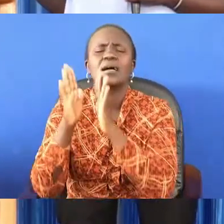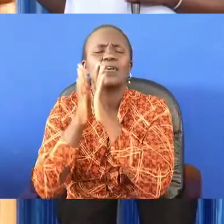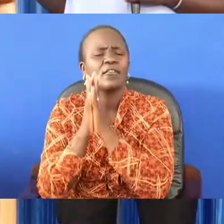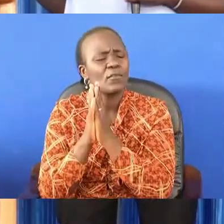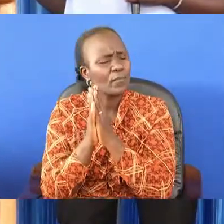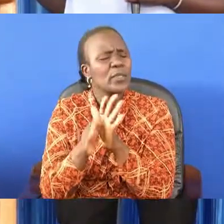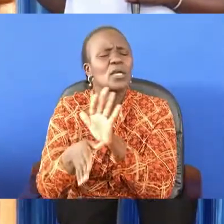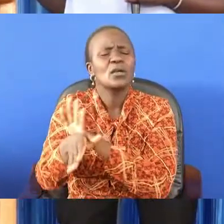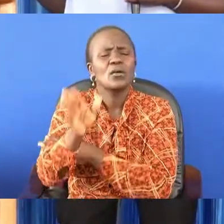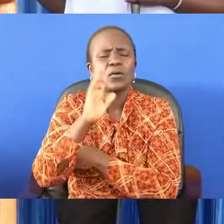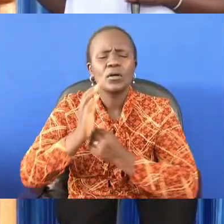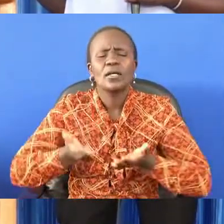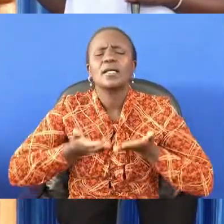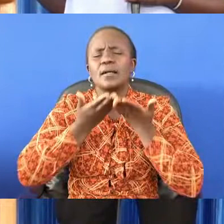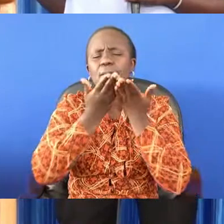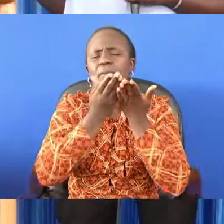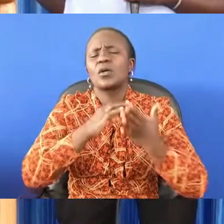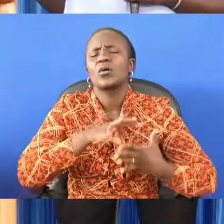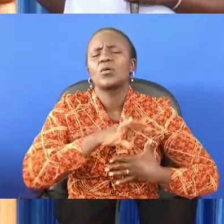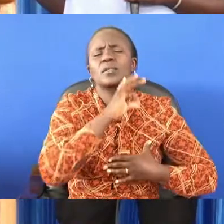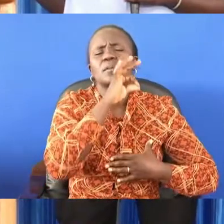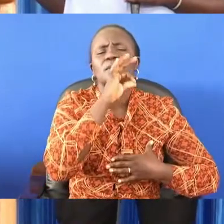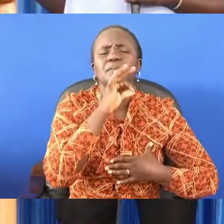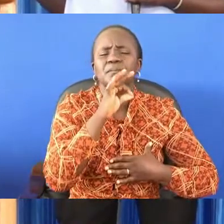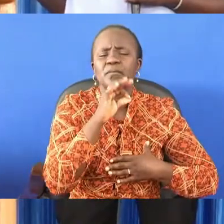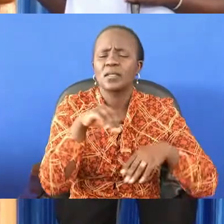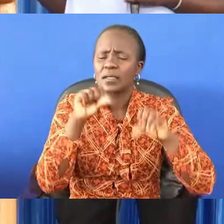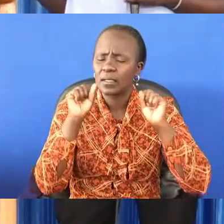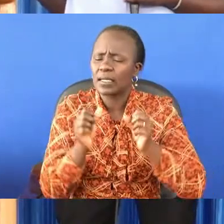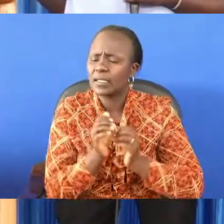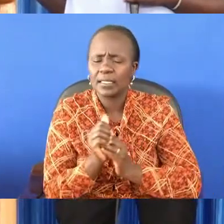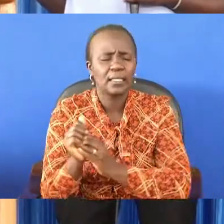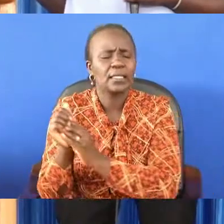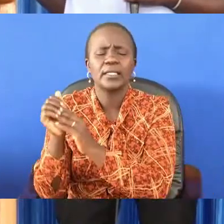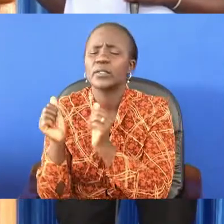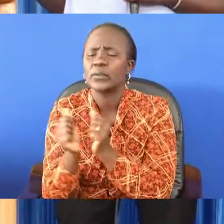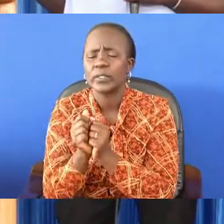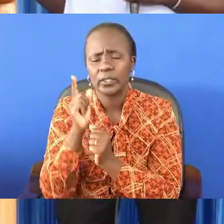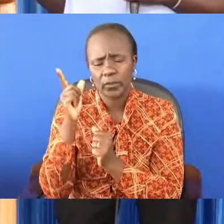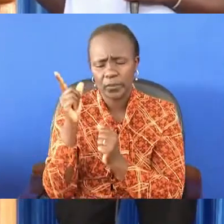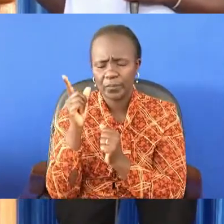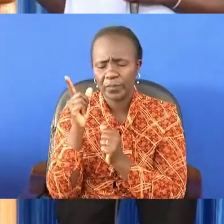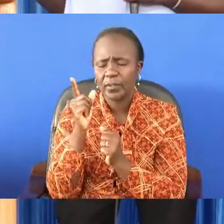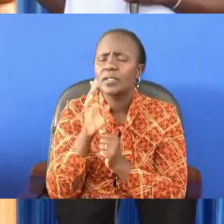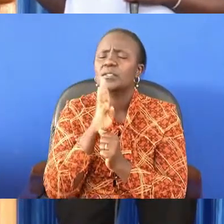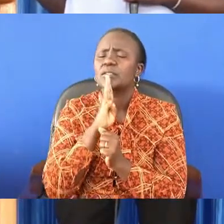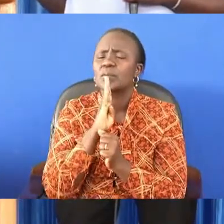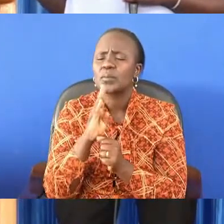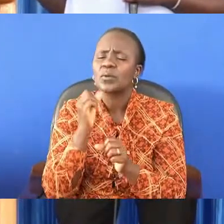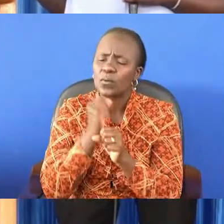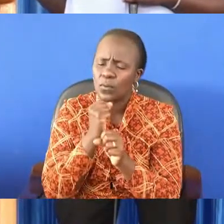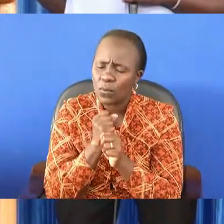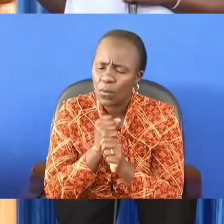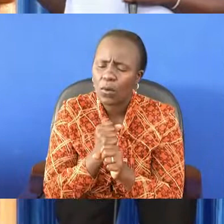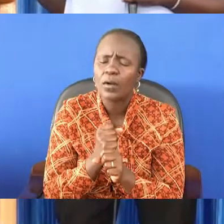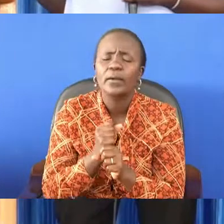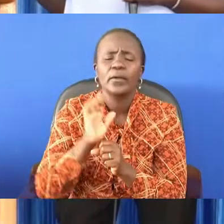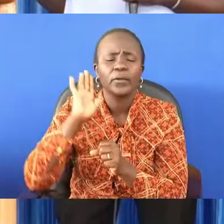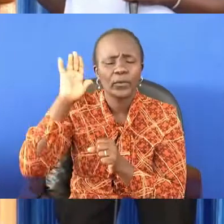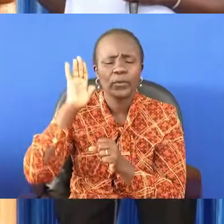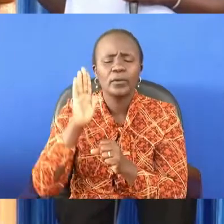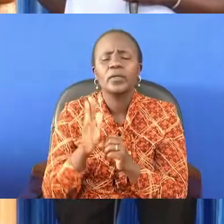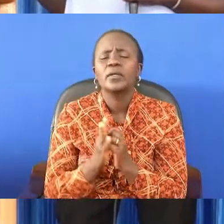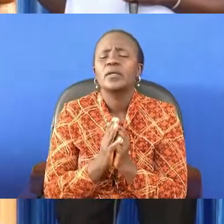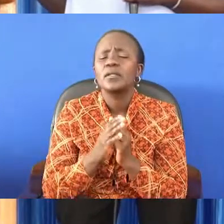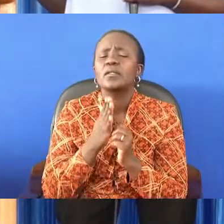wetu waweke roho wako mtakatifu, waweze kuongozwa nawe. Ili waweze kufanya kazi yako